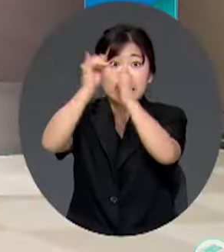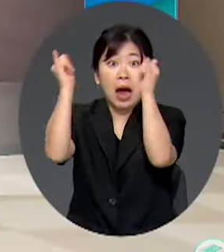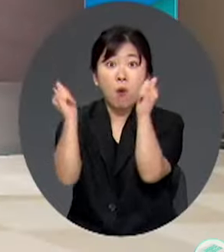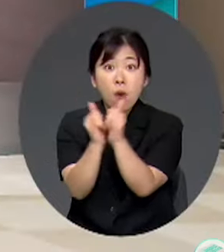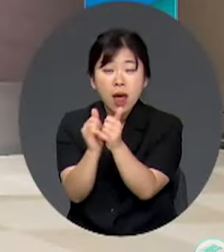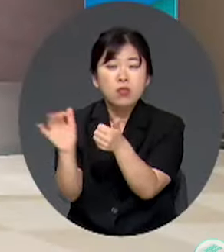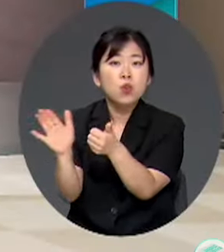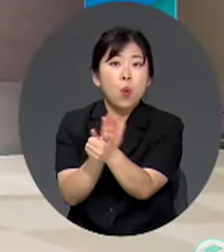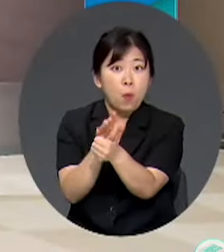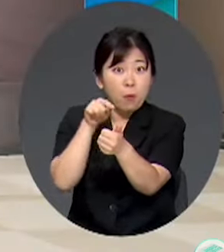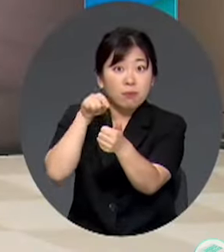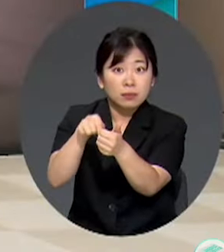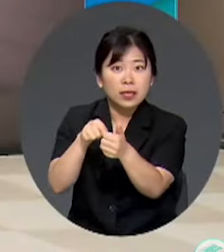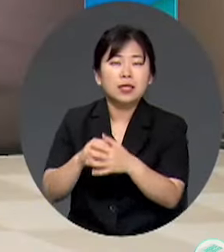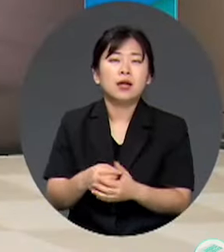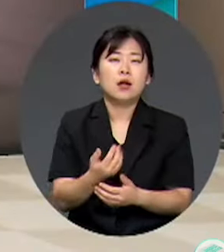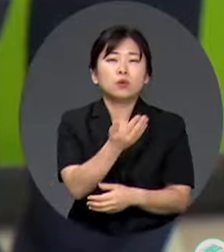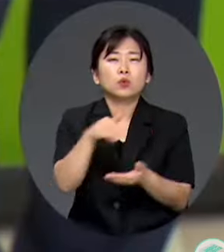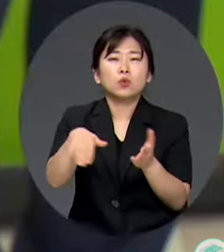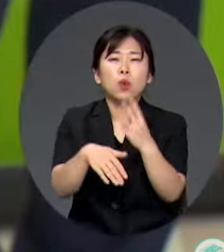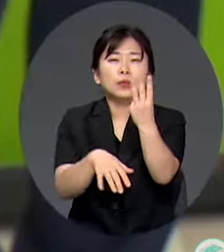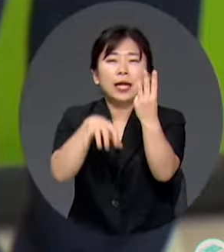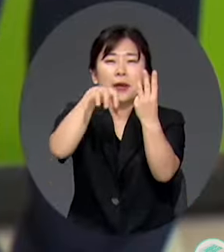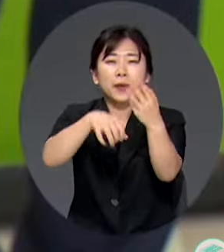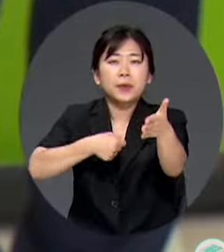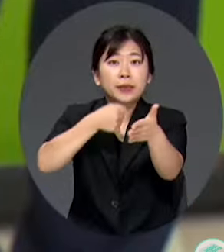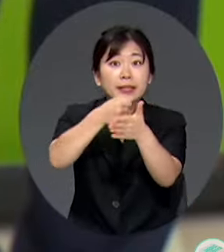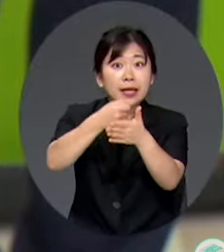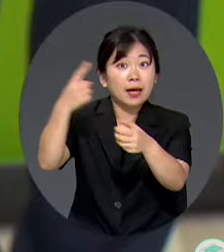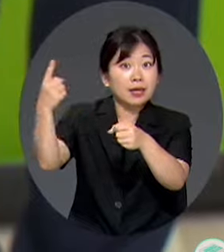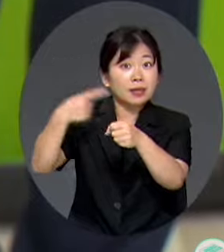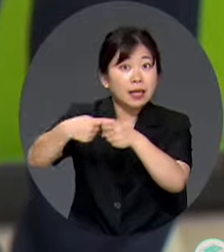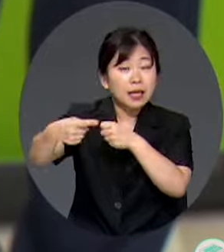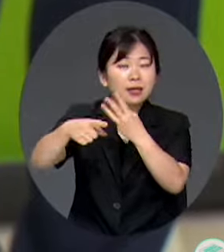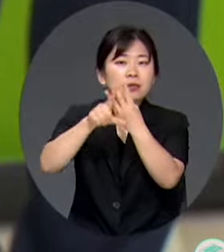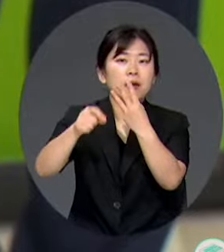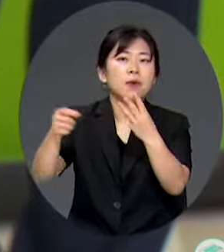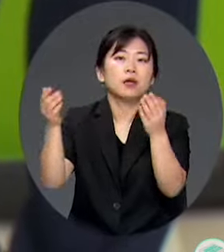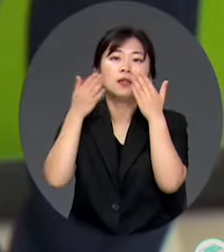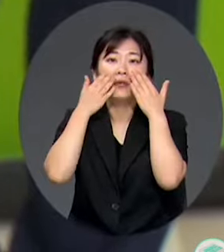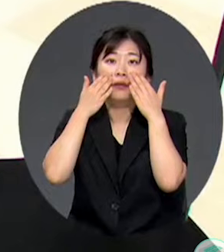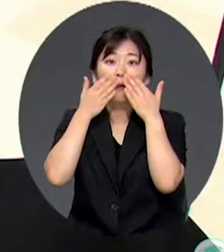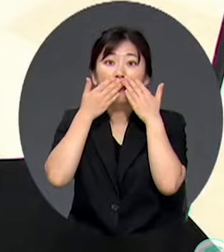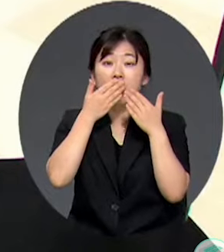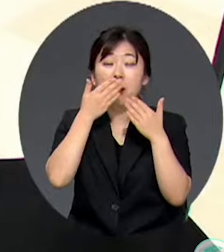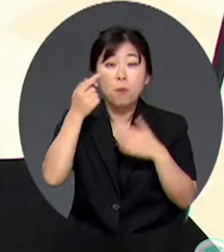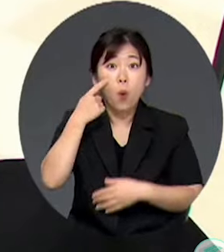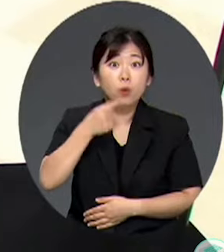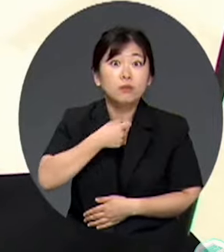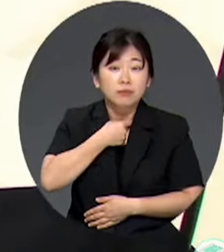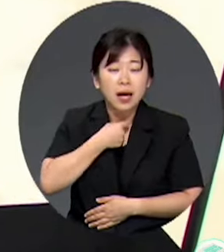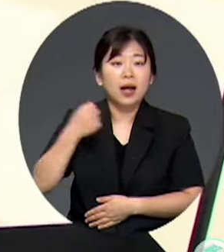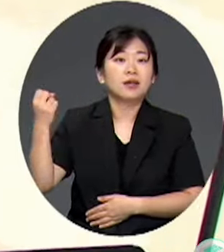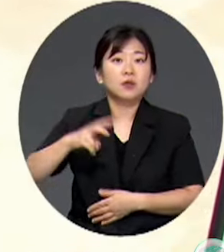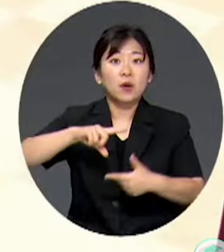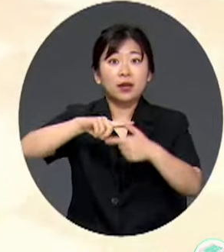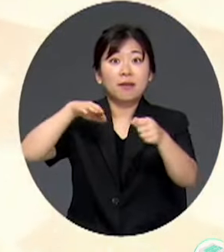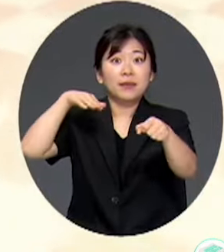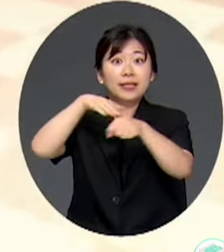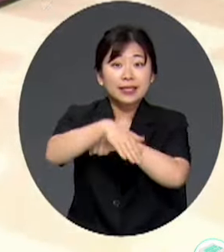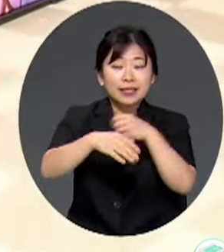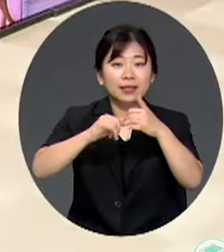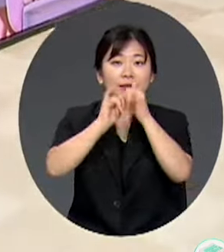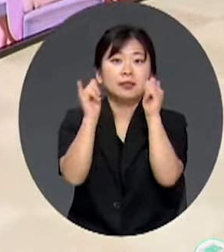곳을 선정해 내년 3월부터 시범 운영하겠다는 계획을 내놨습니다. 경남형 사회적 돌봄으로